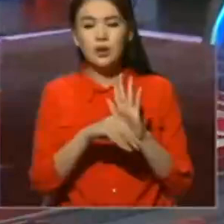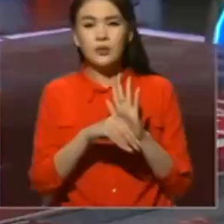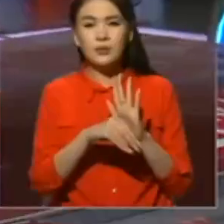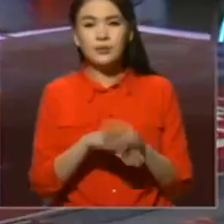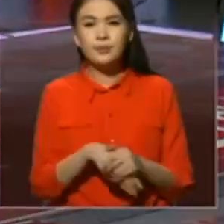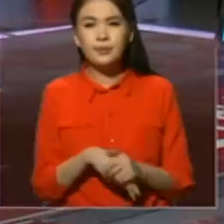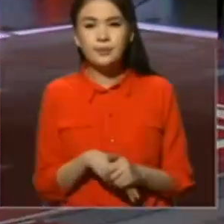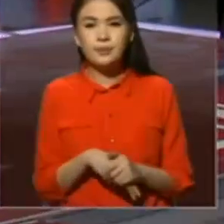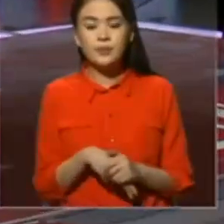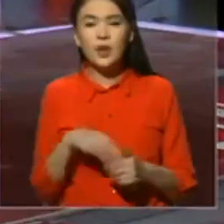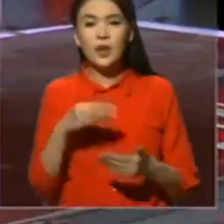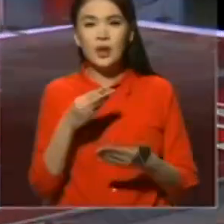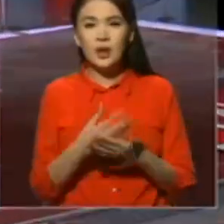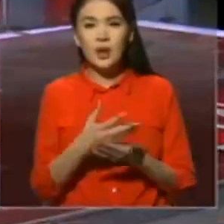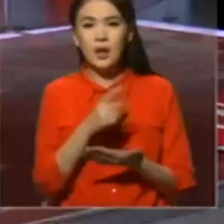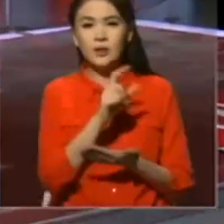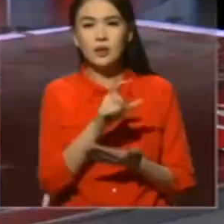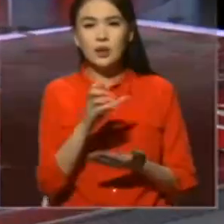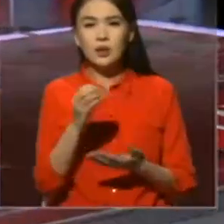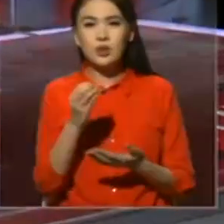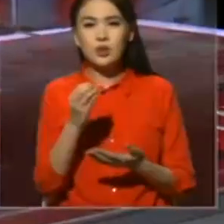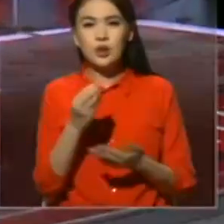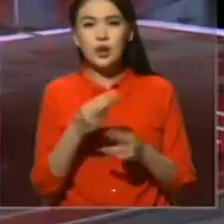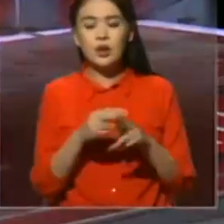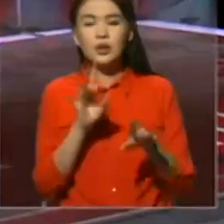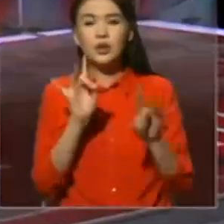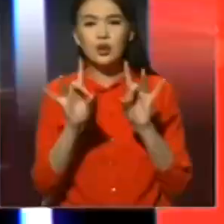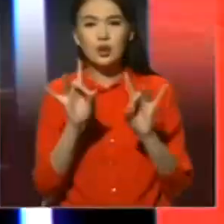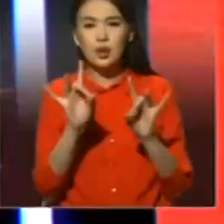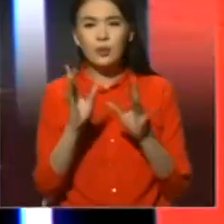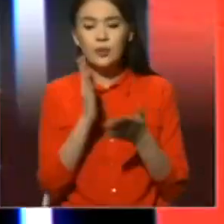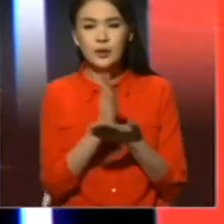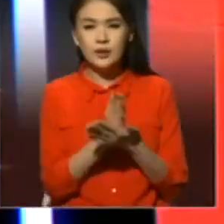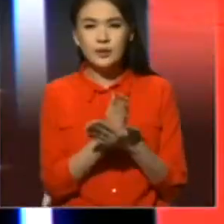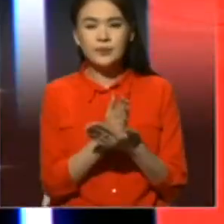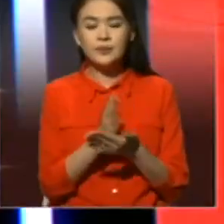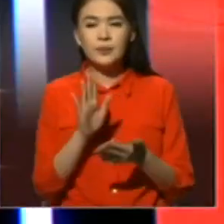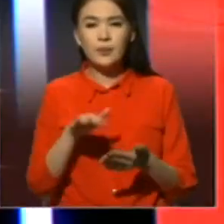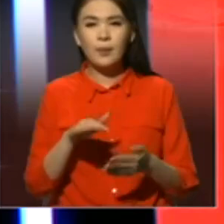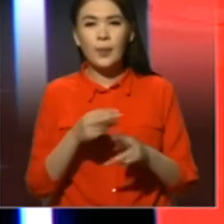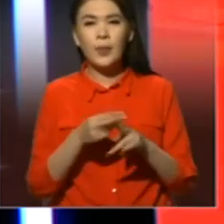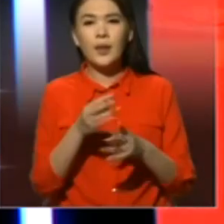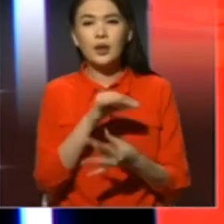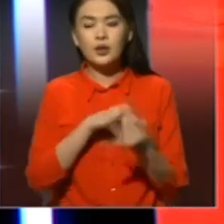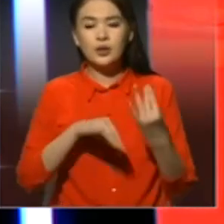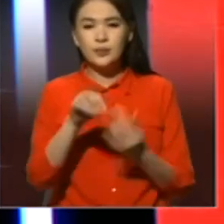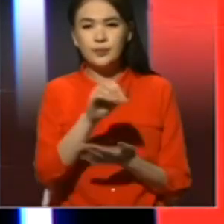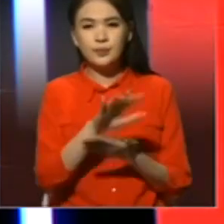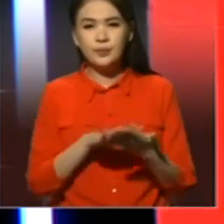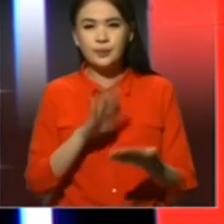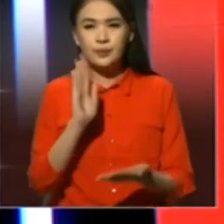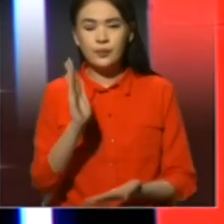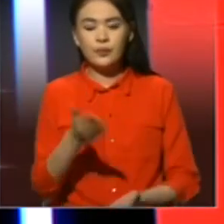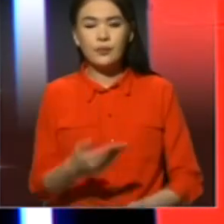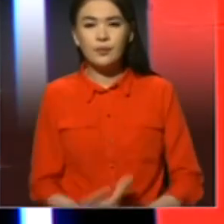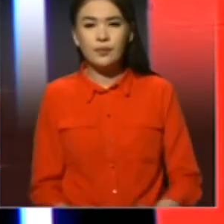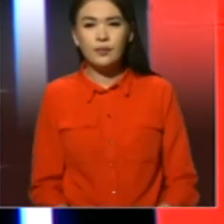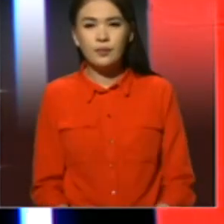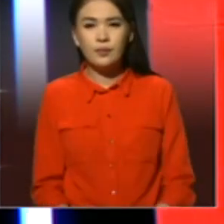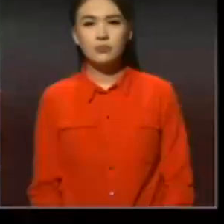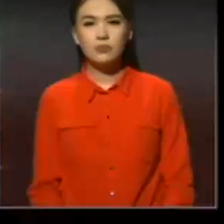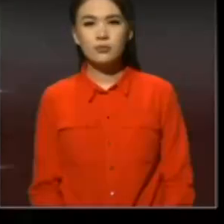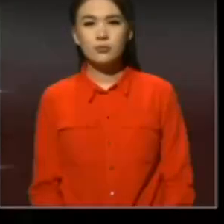ішіндегі. Рахмет, қымбатты спикерлер. Бізде тағы бір шағын ғана үзілістің уақыты келген екен. Содан кейін қызу әңгімемізді жалғастырсақ, бір минуттан кейін ораламыз.